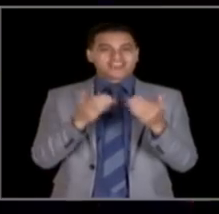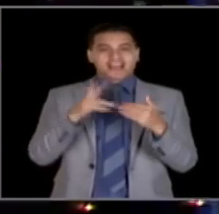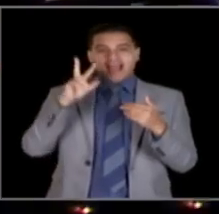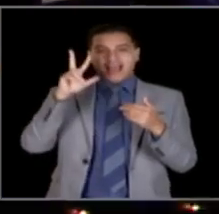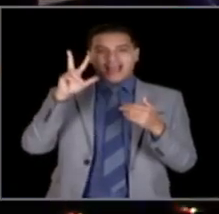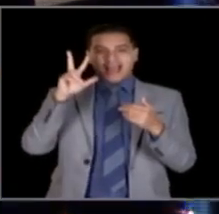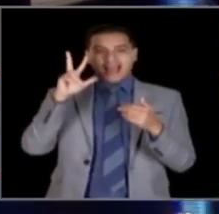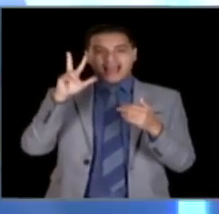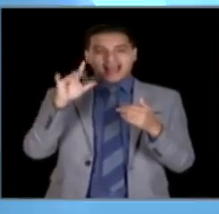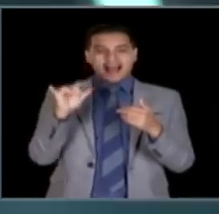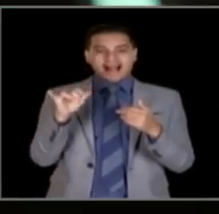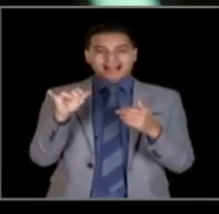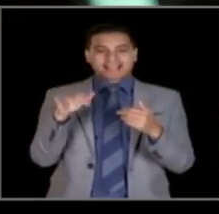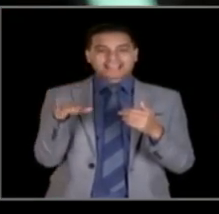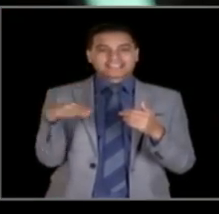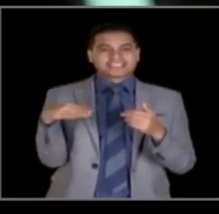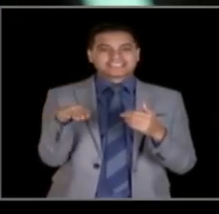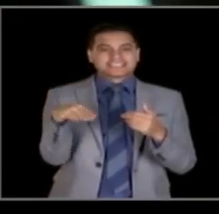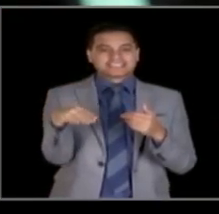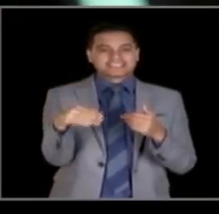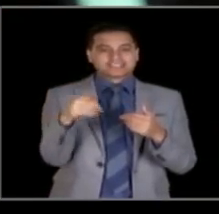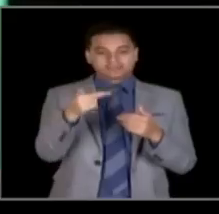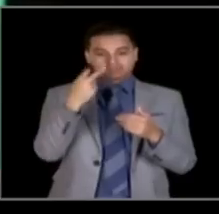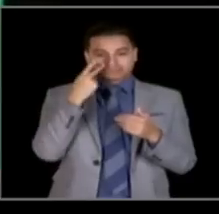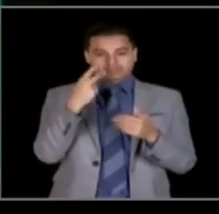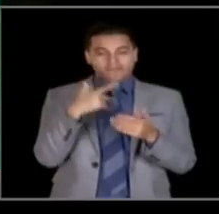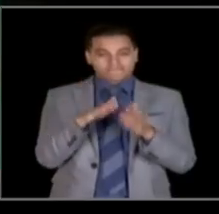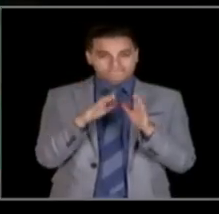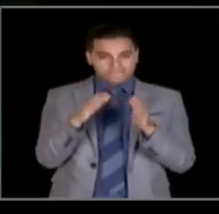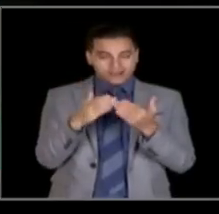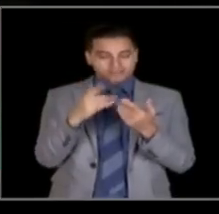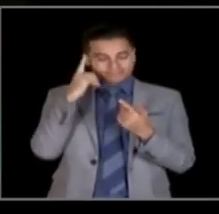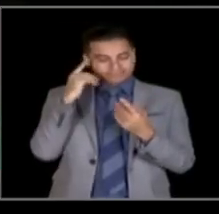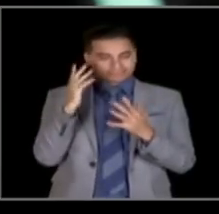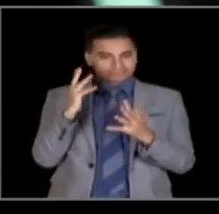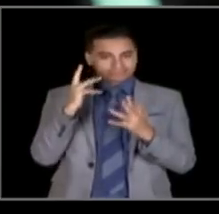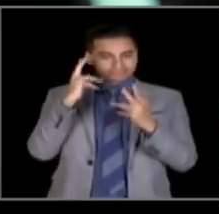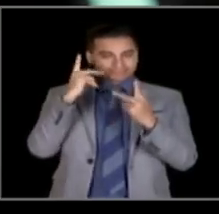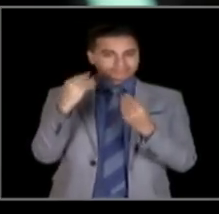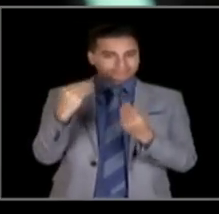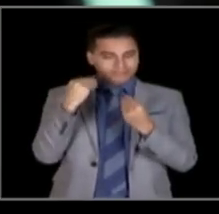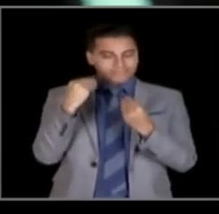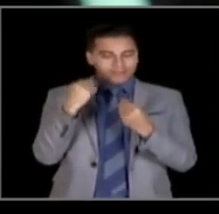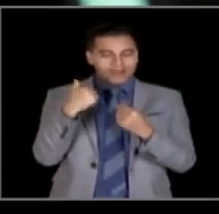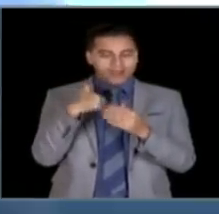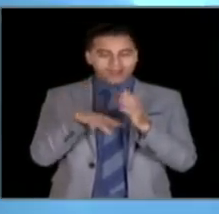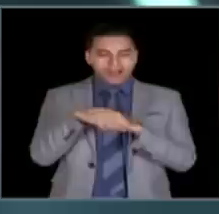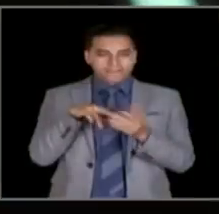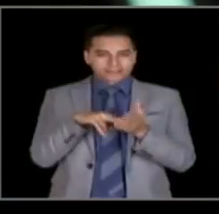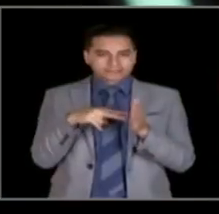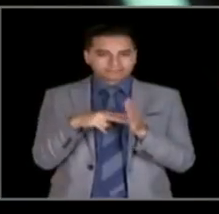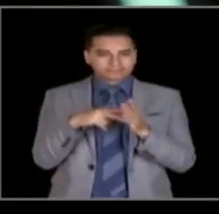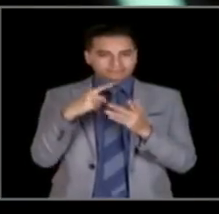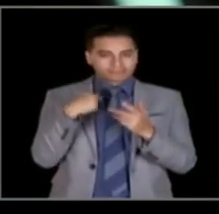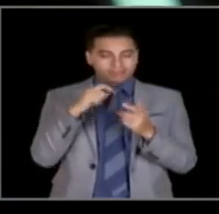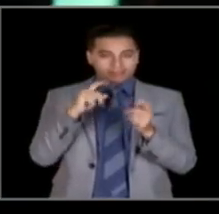أليجيترز. برنامج على وكده خلاني أعرف إزاي أوصل للمعلومة وزود من ثقافتي العامة وأثر في شخصيتي جداً وأدخلها كتير. دي